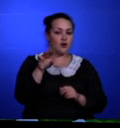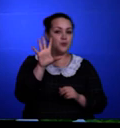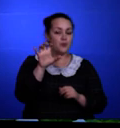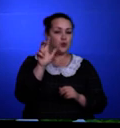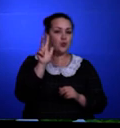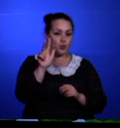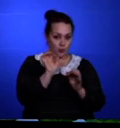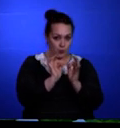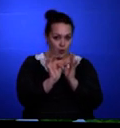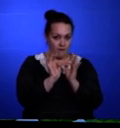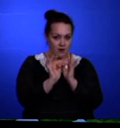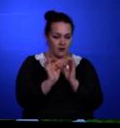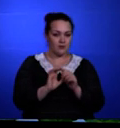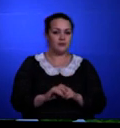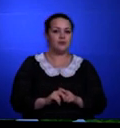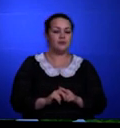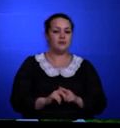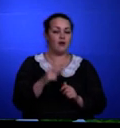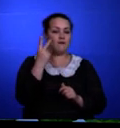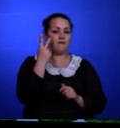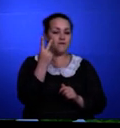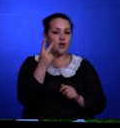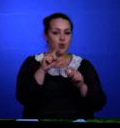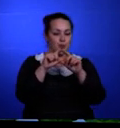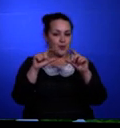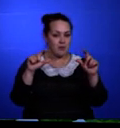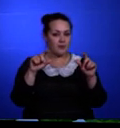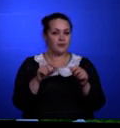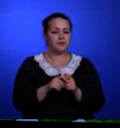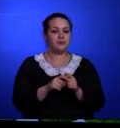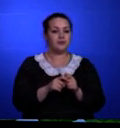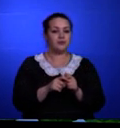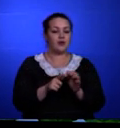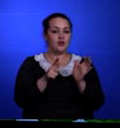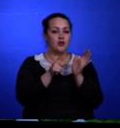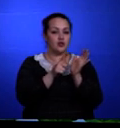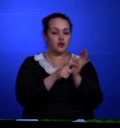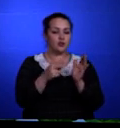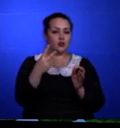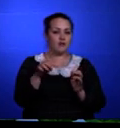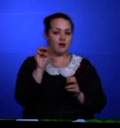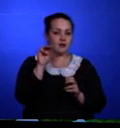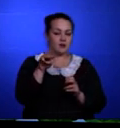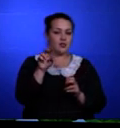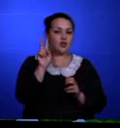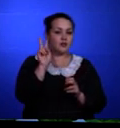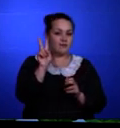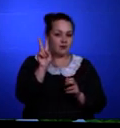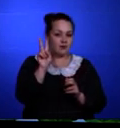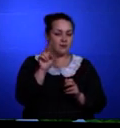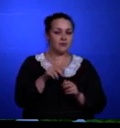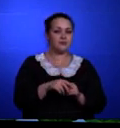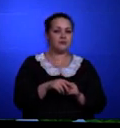проверим разберем второй пример из 700 20000 2 вычесть